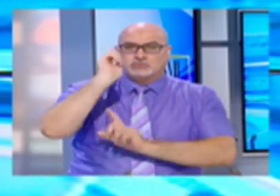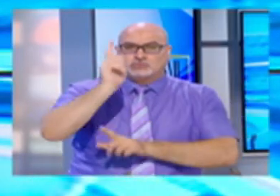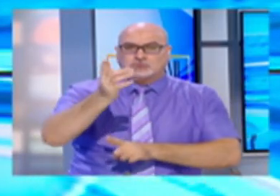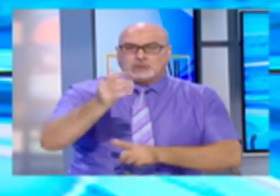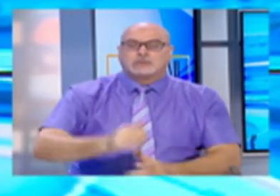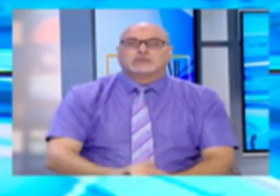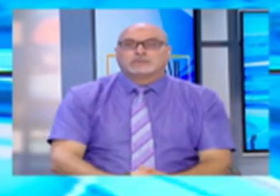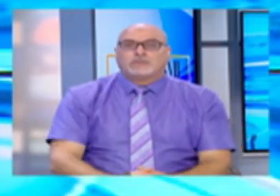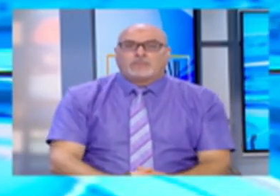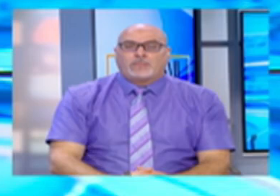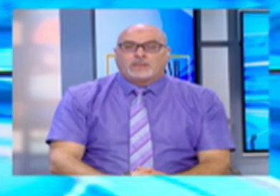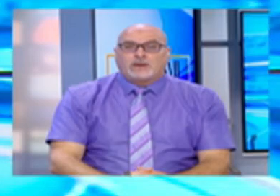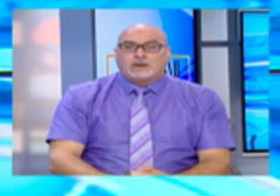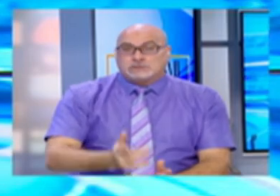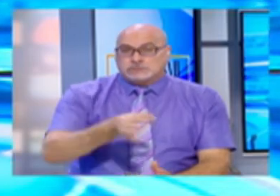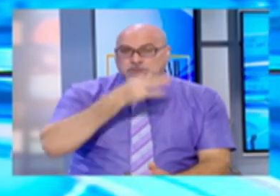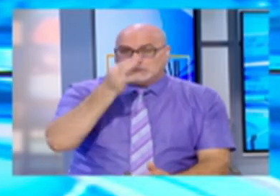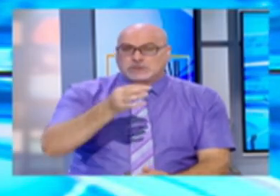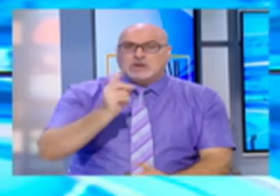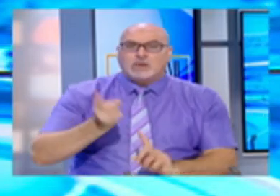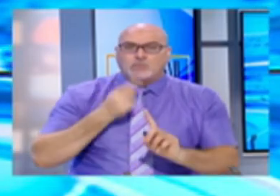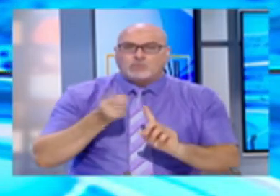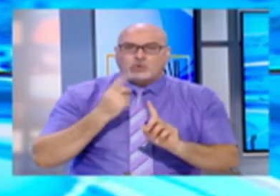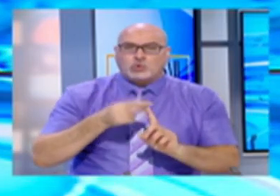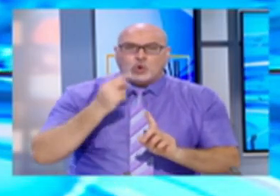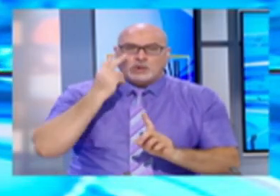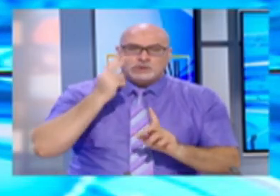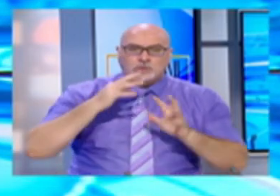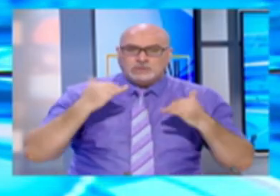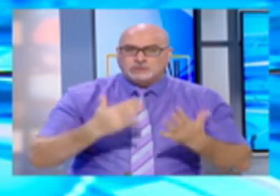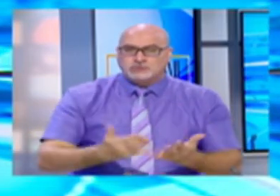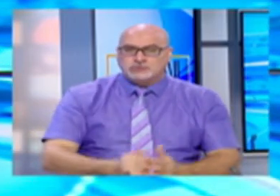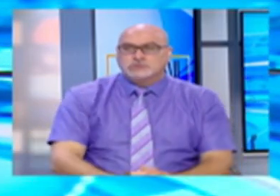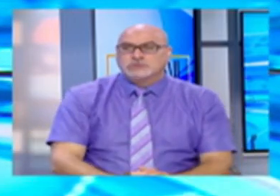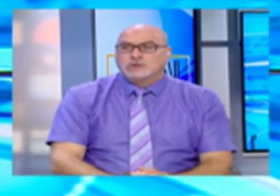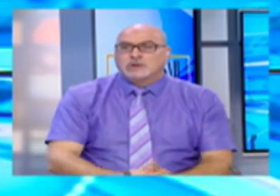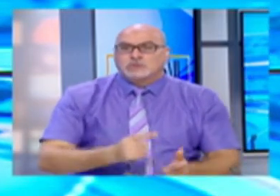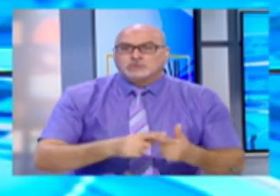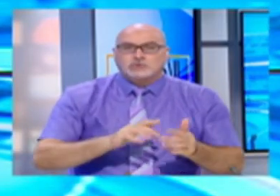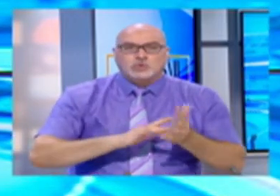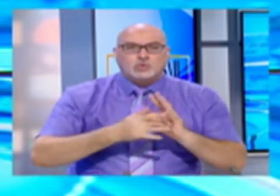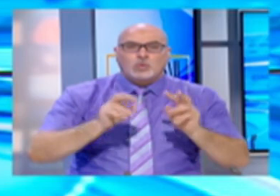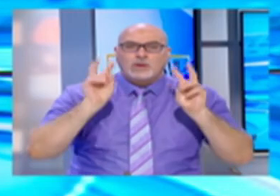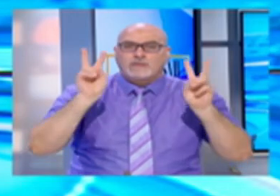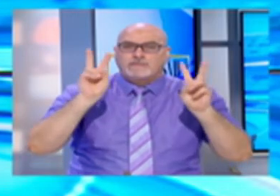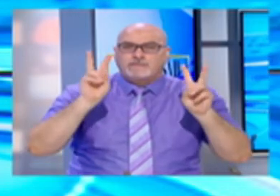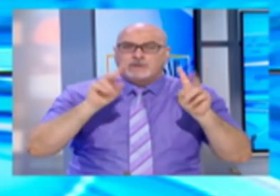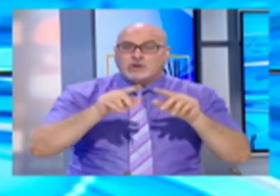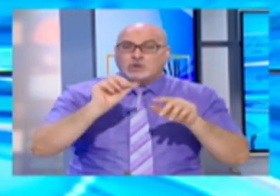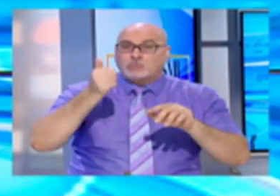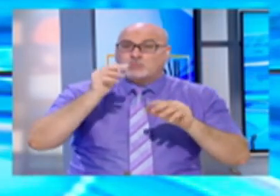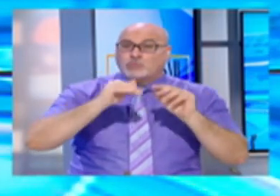وذوي الحقوق، أكدوا على أهمية تثمين تاريخ الجزائر الكبير وكل رموزه وعلى